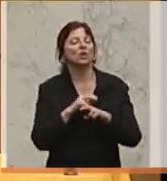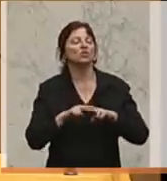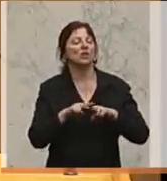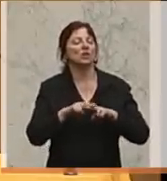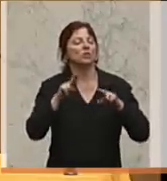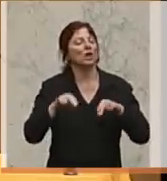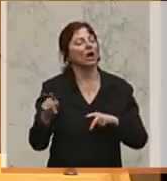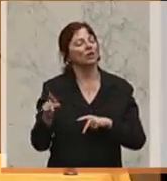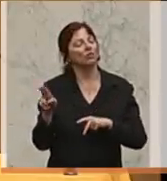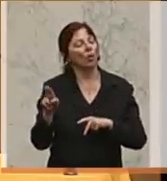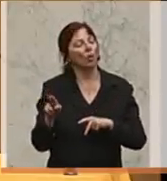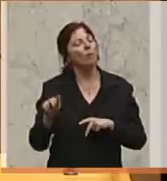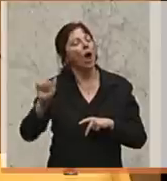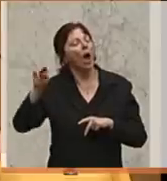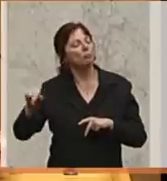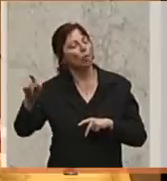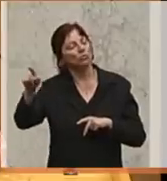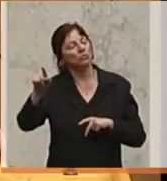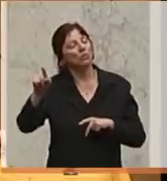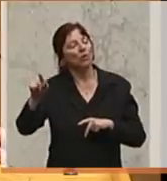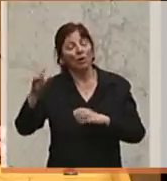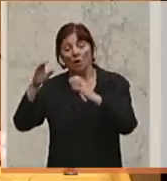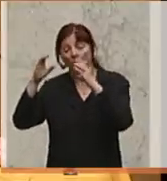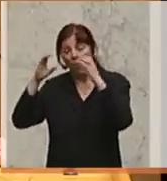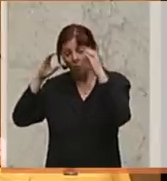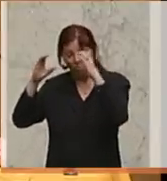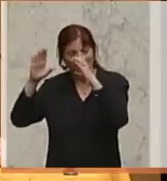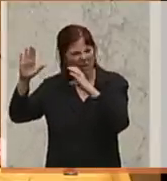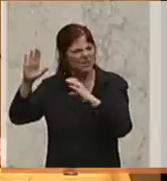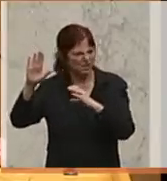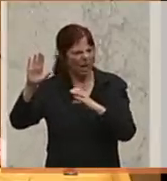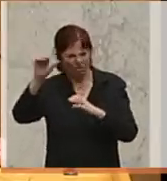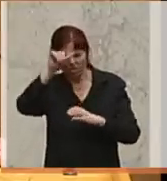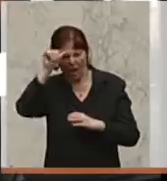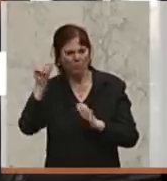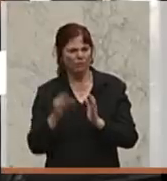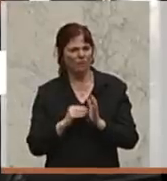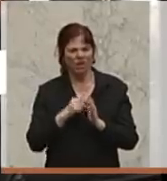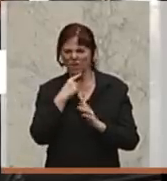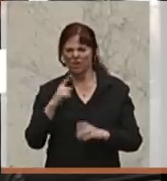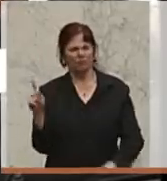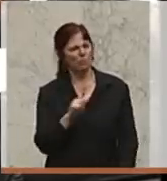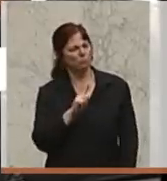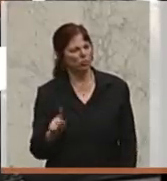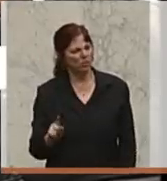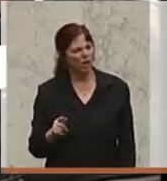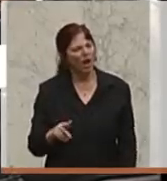ÖVP das verbietet. Wo sind wir jetzt eigentlich? Dass beschuldigte